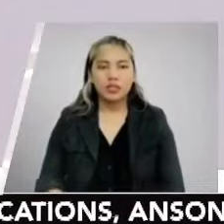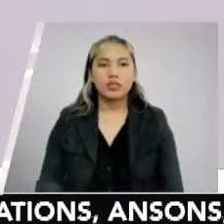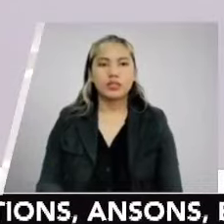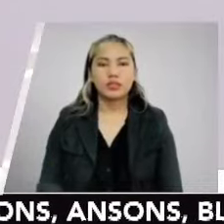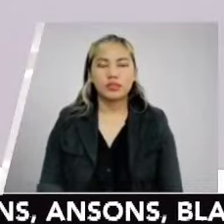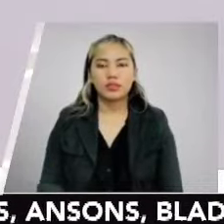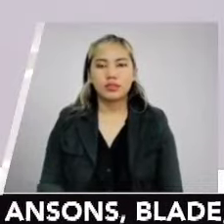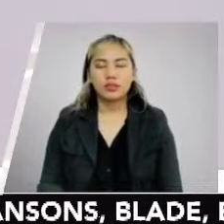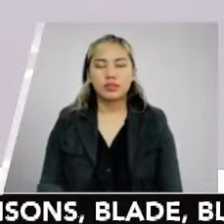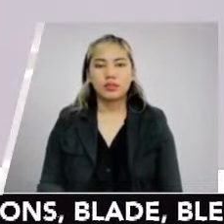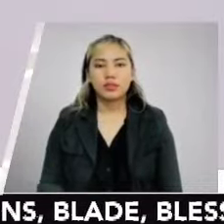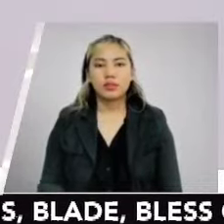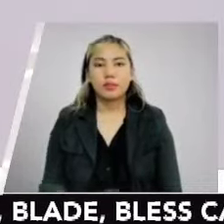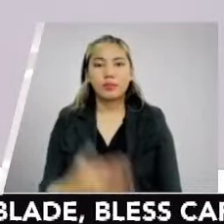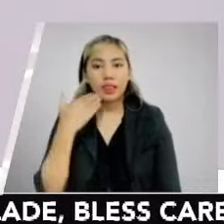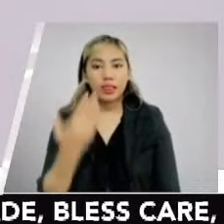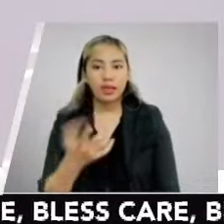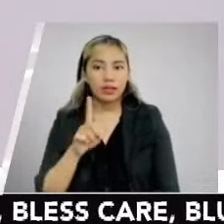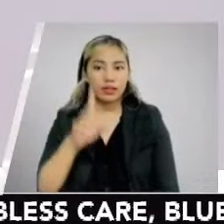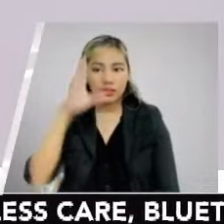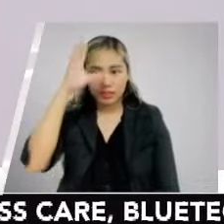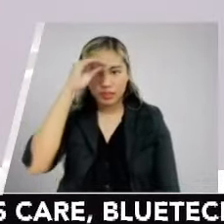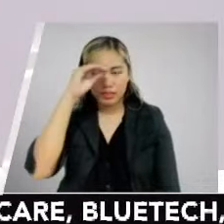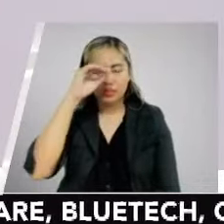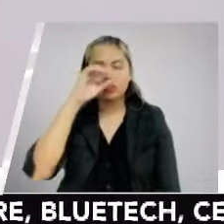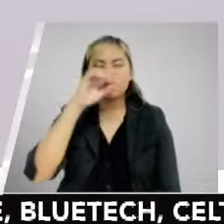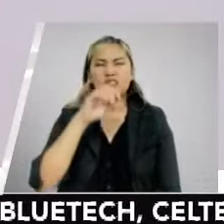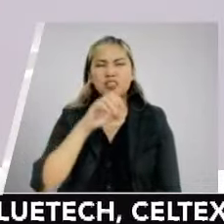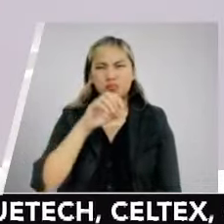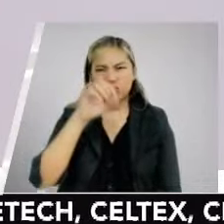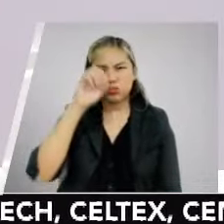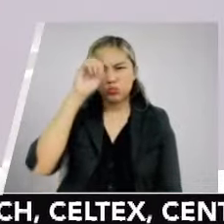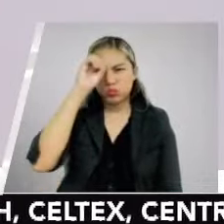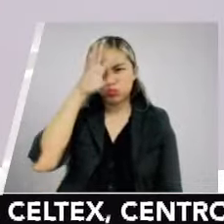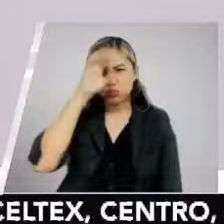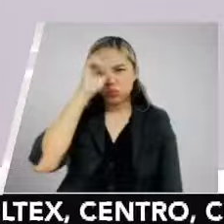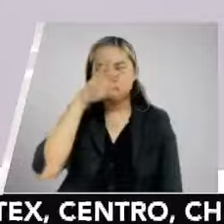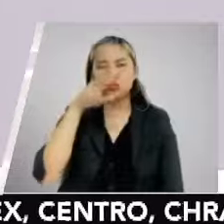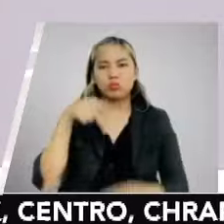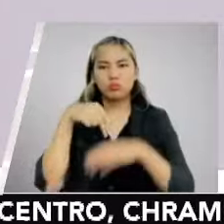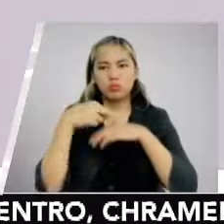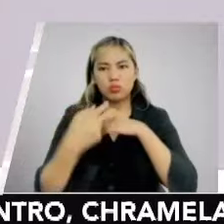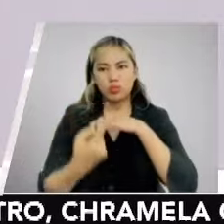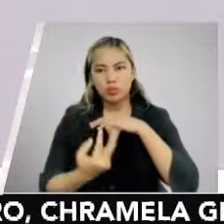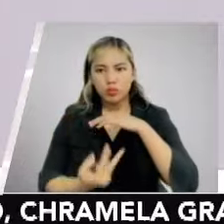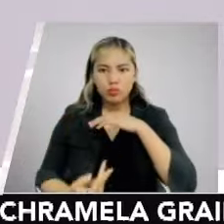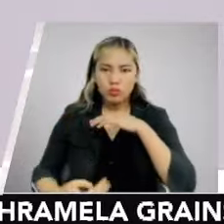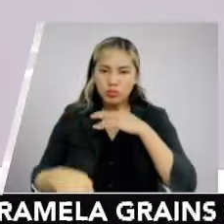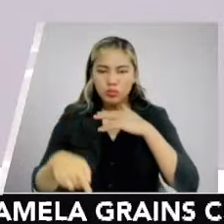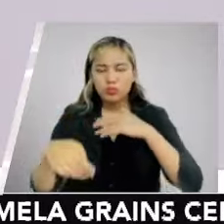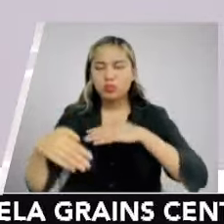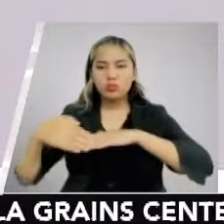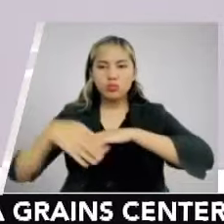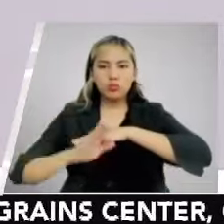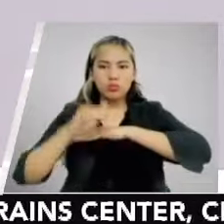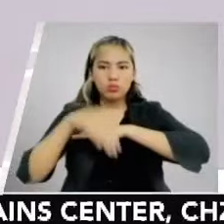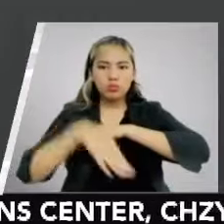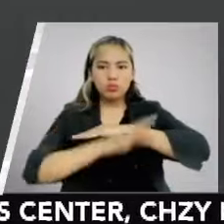Patay ang isang lalaking senior citizen matapos malunod habang naliligo sa dagat sa Dipolog, Zamboanga del Norte.